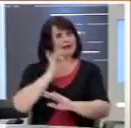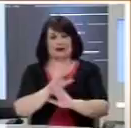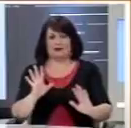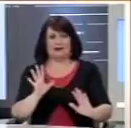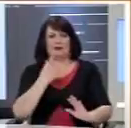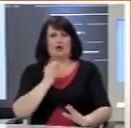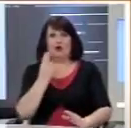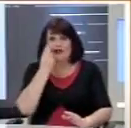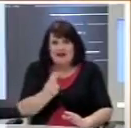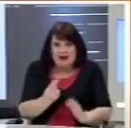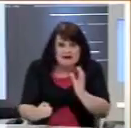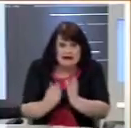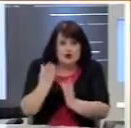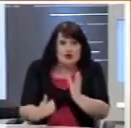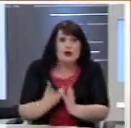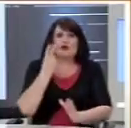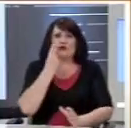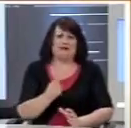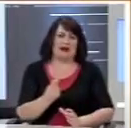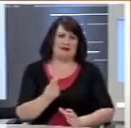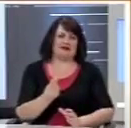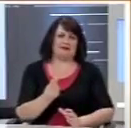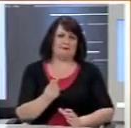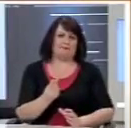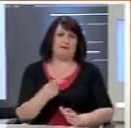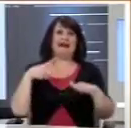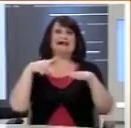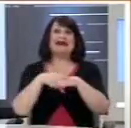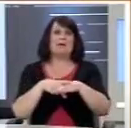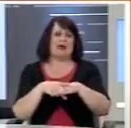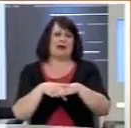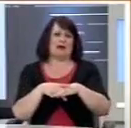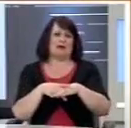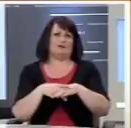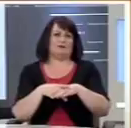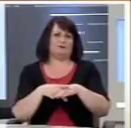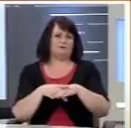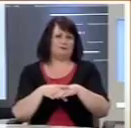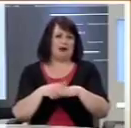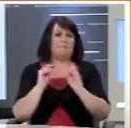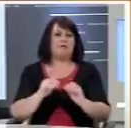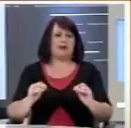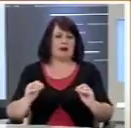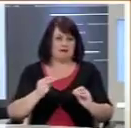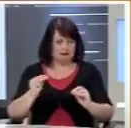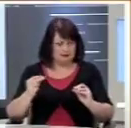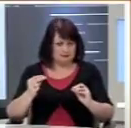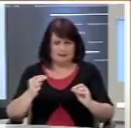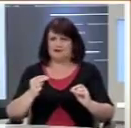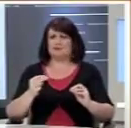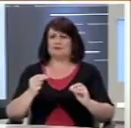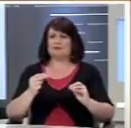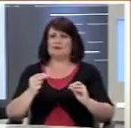δεν βλέπετε το καινούριο. Και πάμε τώρα στο ταμείο. Και πάμε τώρα στην παιδεία. Είμαι πάρα